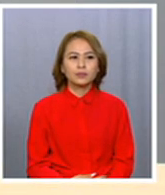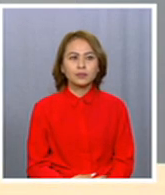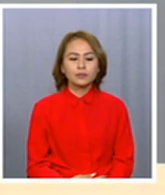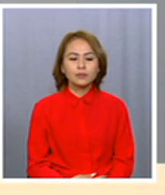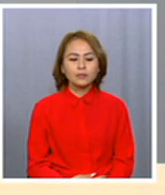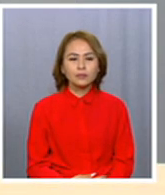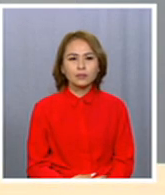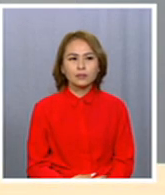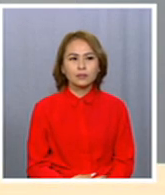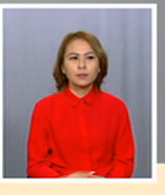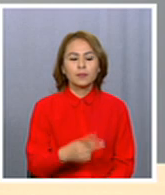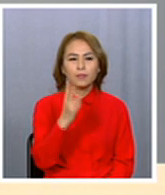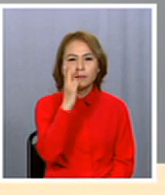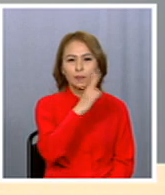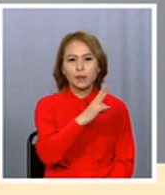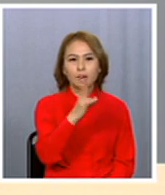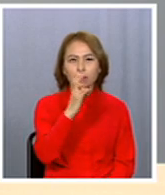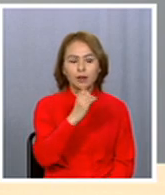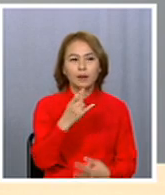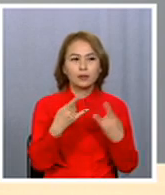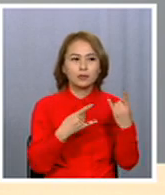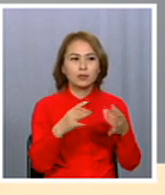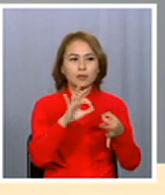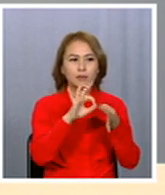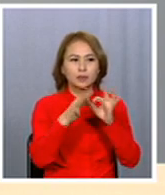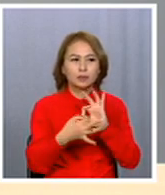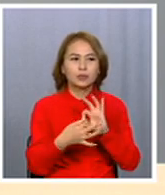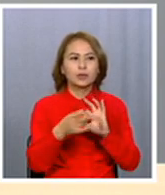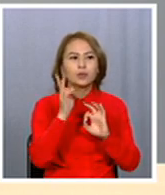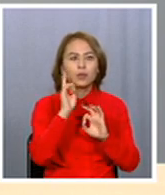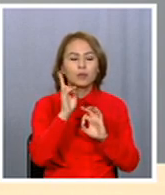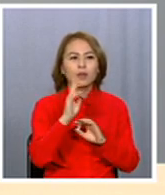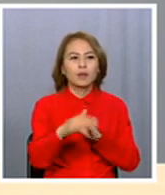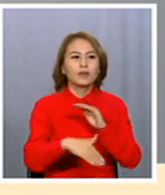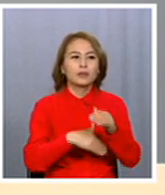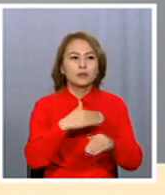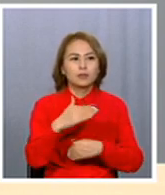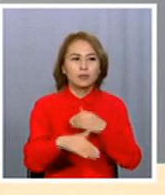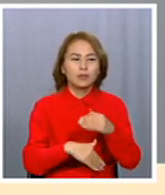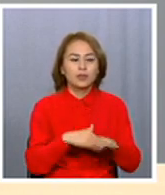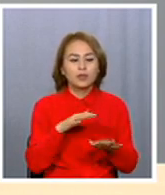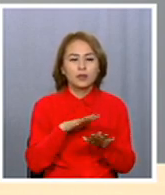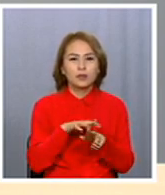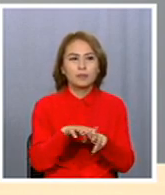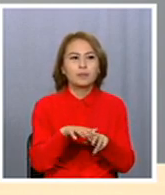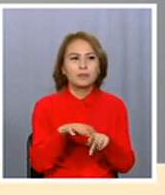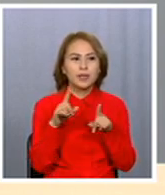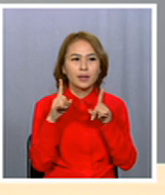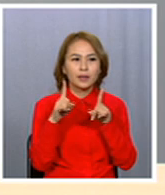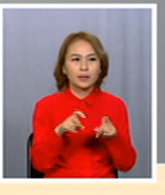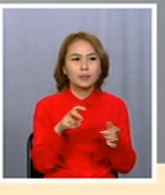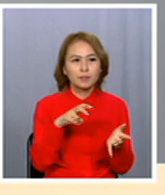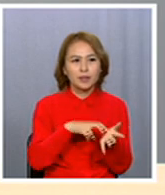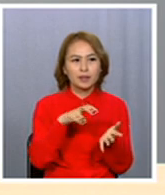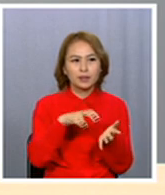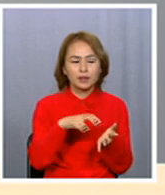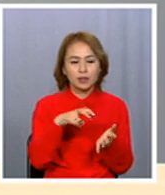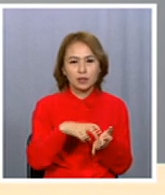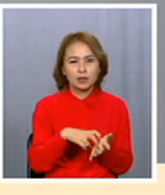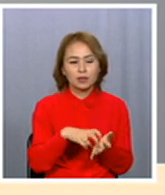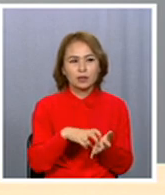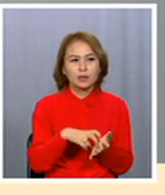Ребята, посмотрите внимательно на экран. Определите, кто плавает, ползает, бегает,